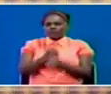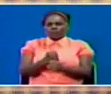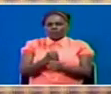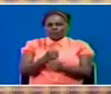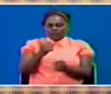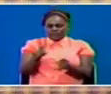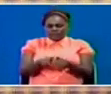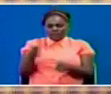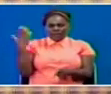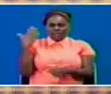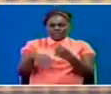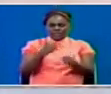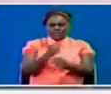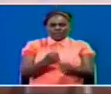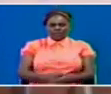jana.